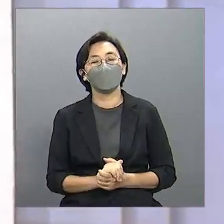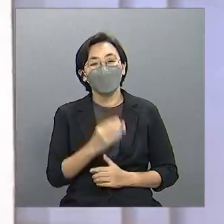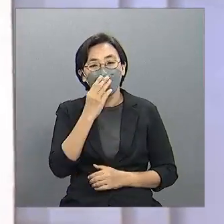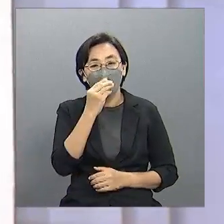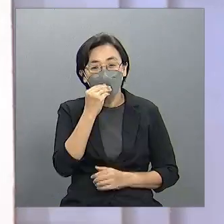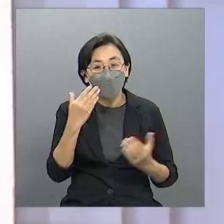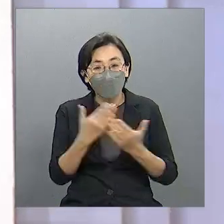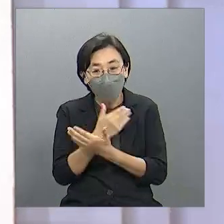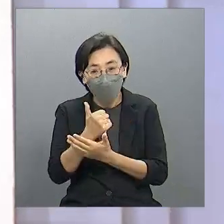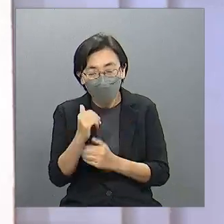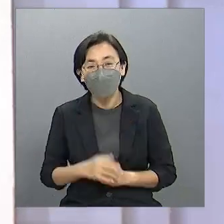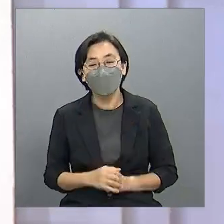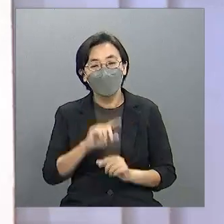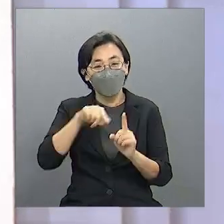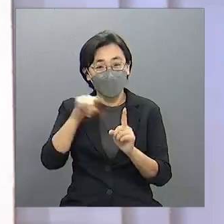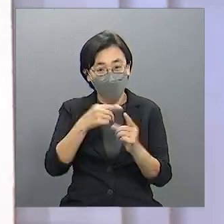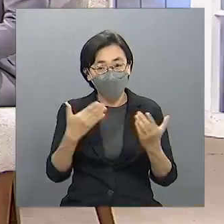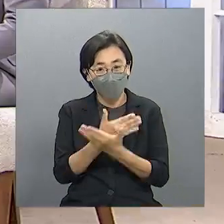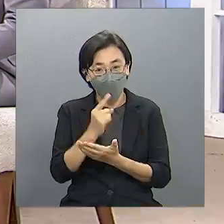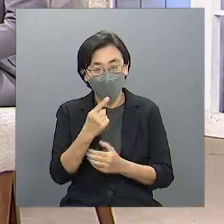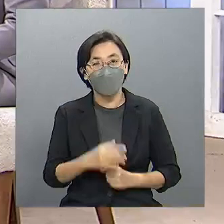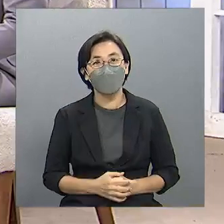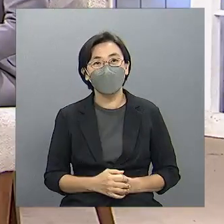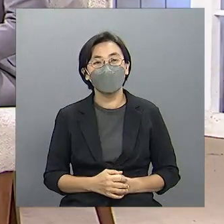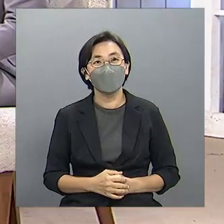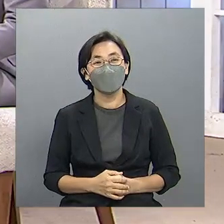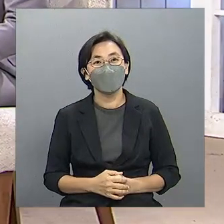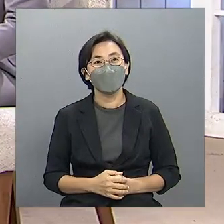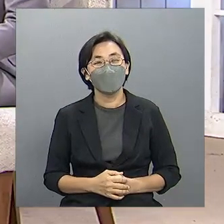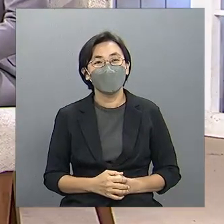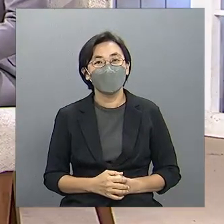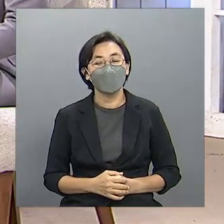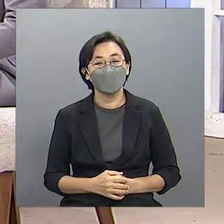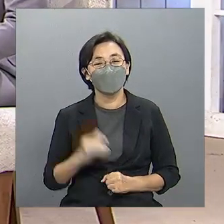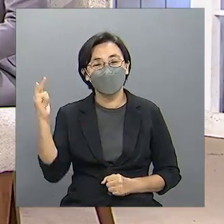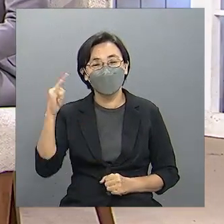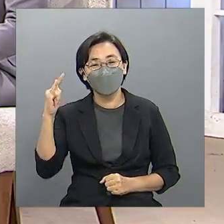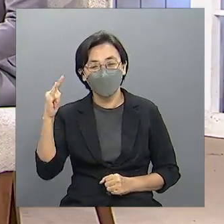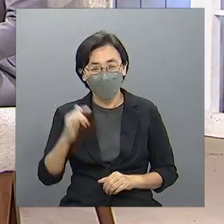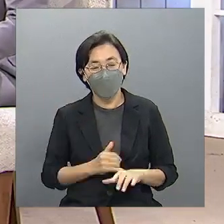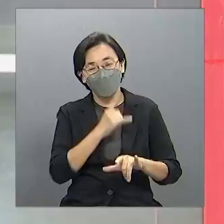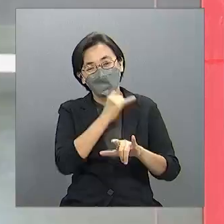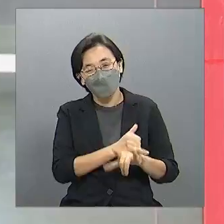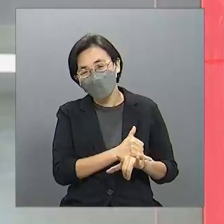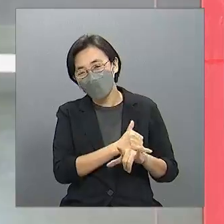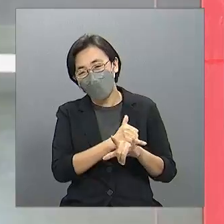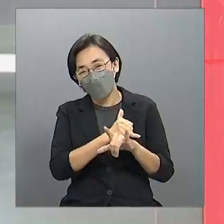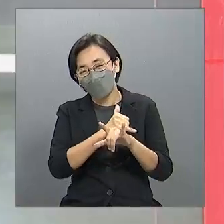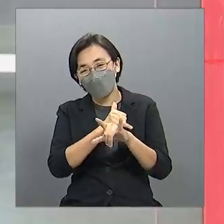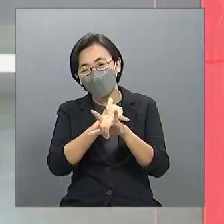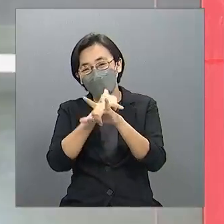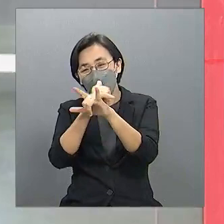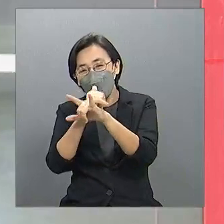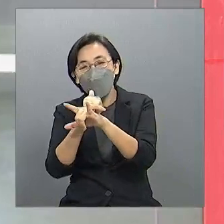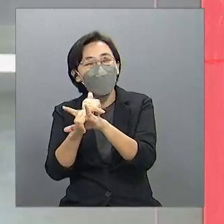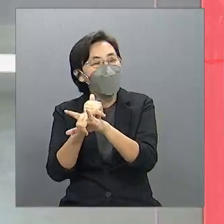an airplaneขึ้นเครื่องบินนะฮะ ได้วิวที่ดีสุด สวยๆเหมือนกันไม่ต้องไม่ต้องเหนื่อยปีนด้วย แต่จะบอกว่าวิวที่ดีกว่าก็คือวิวที่ม